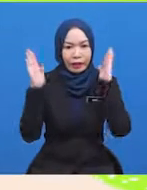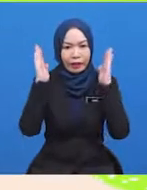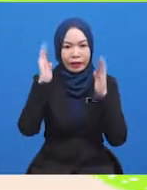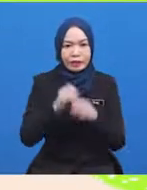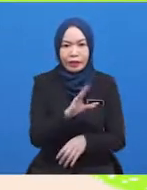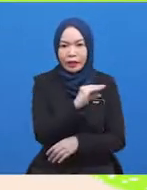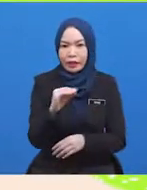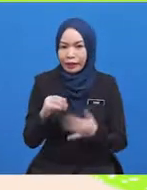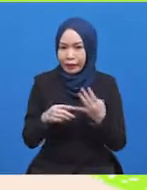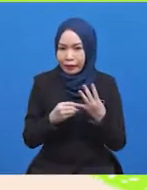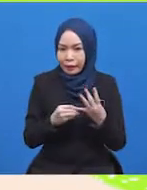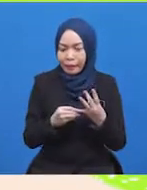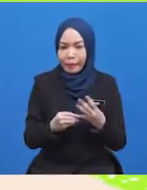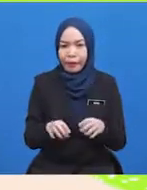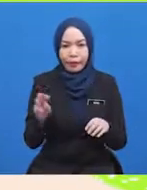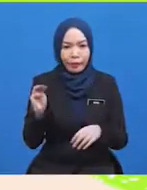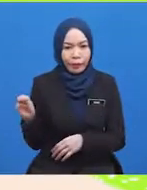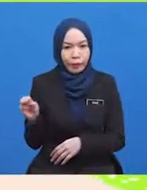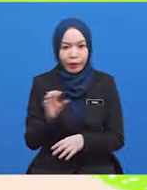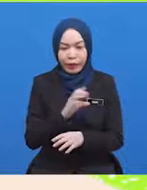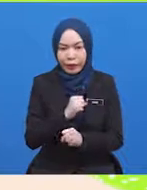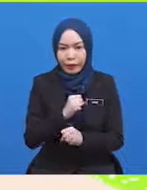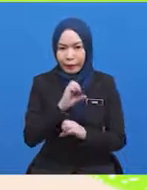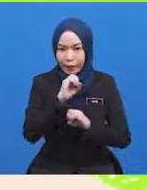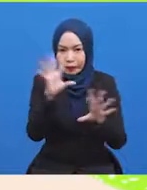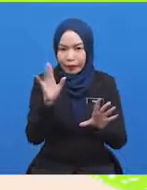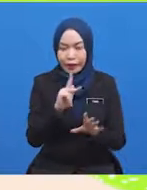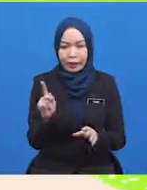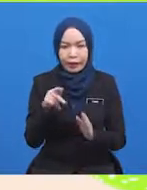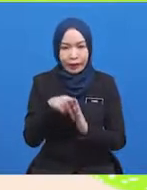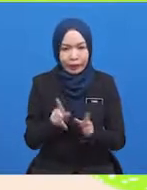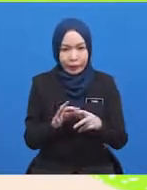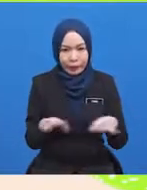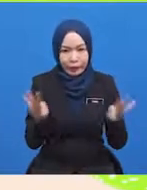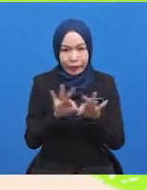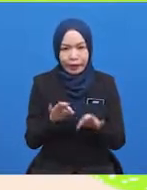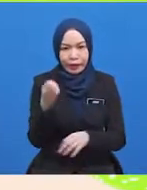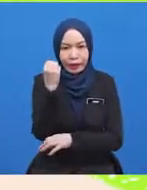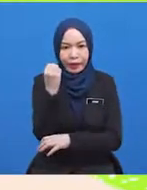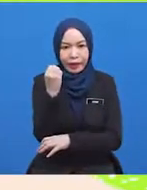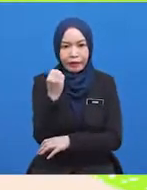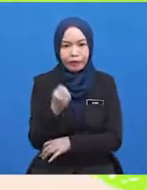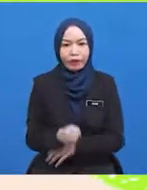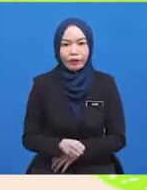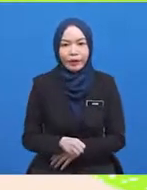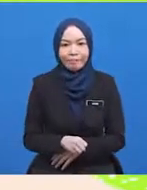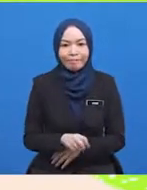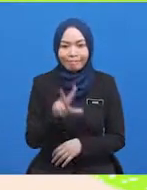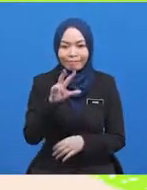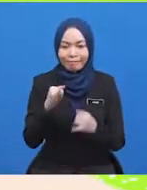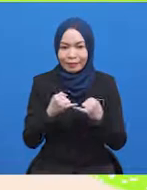Keempat, murid-murid dapat menerangkan kepentingan batuan igneous, batuan enapan dan